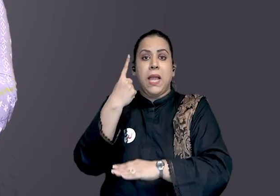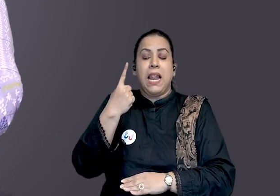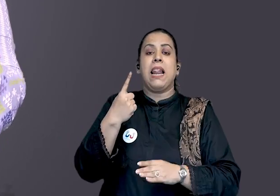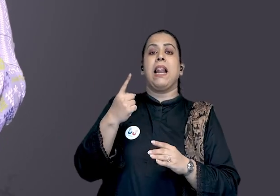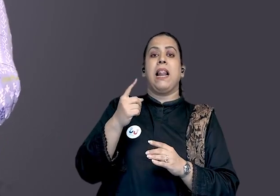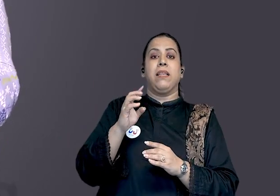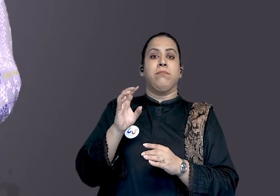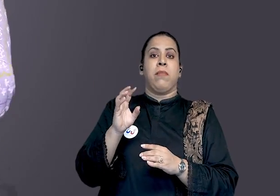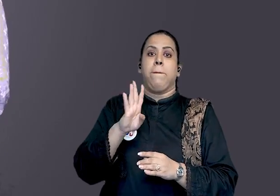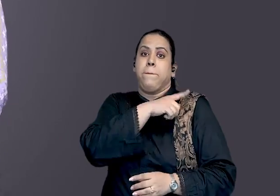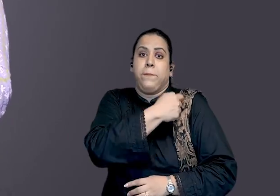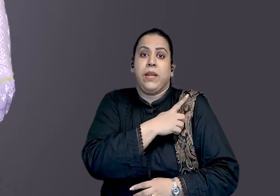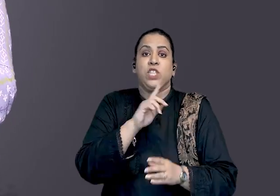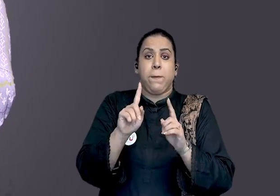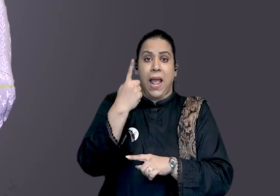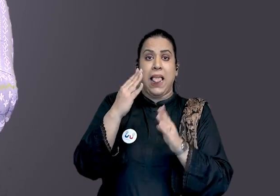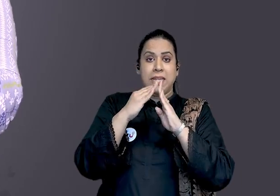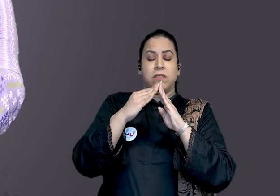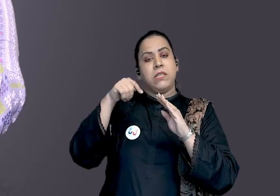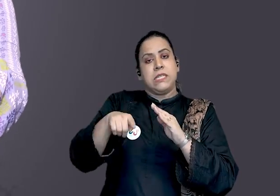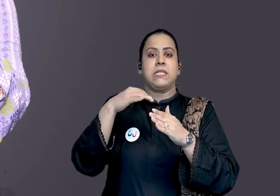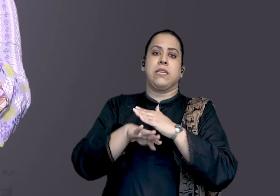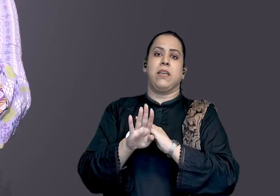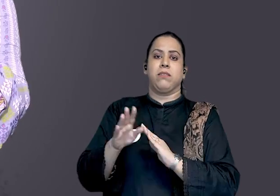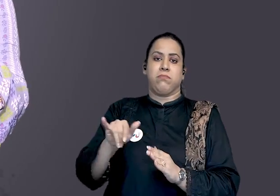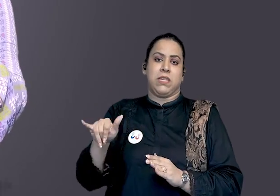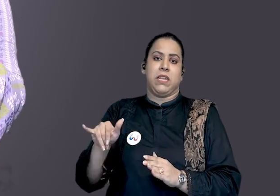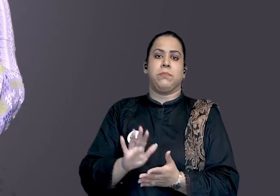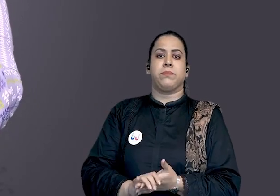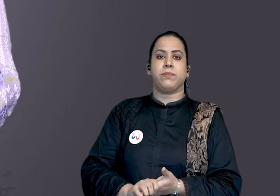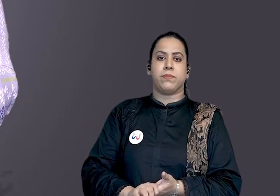बनती है, वो इसी के प्रेमिसेस में बनती है. अब ये एक